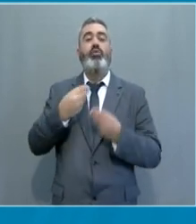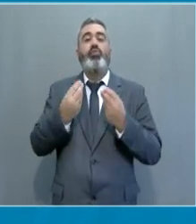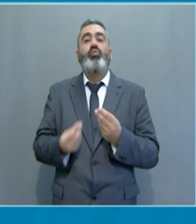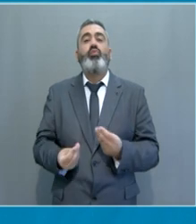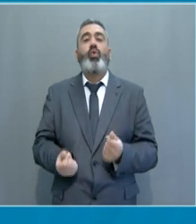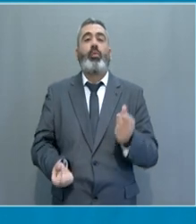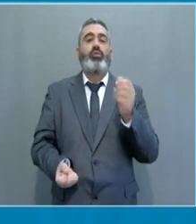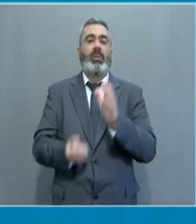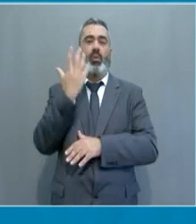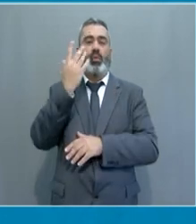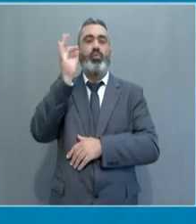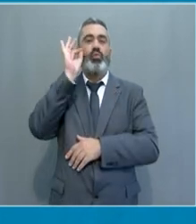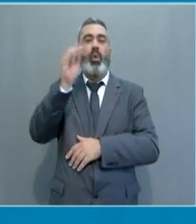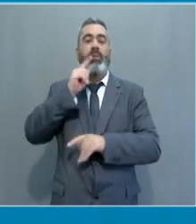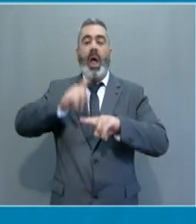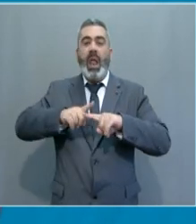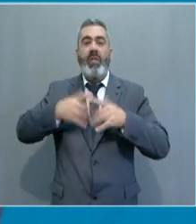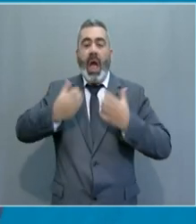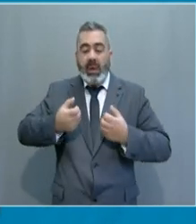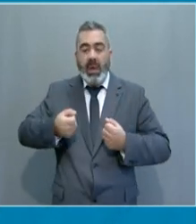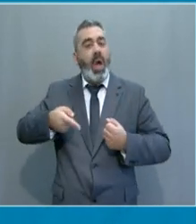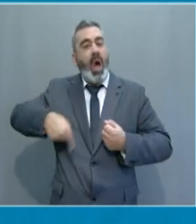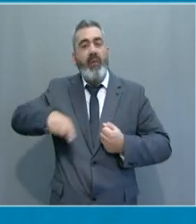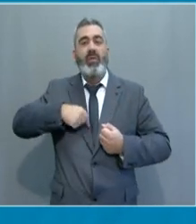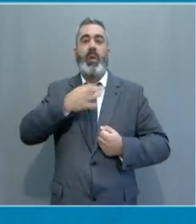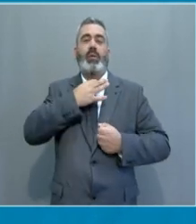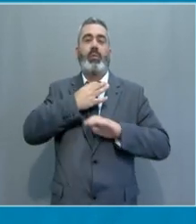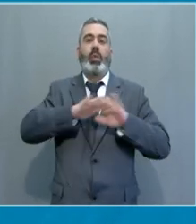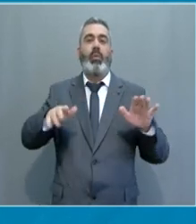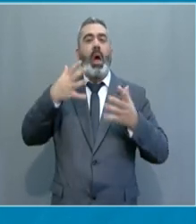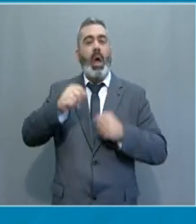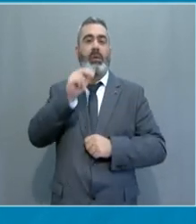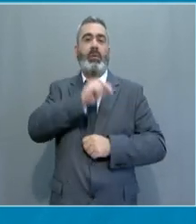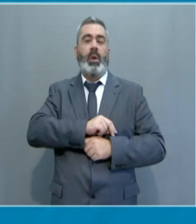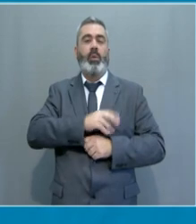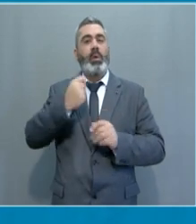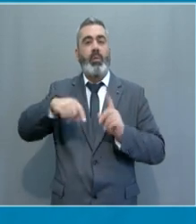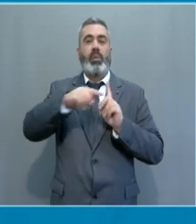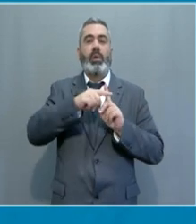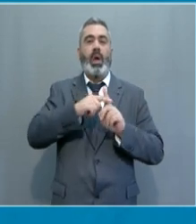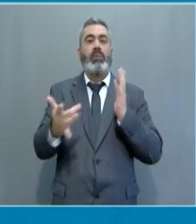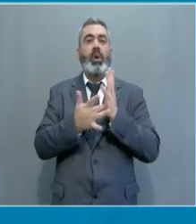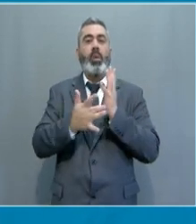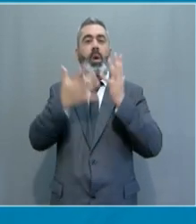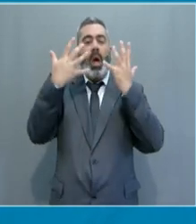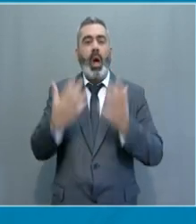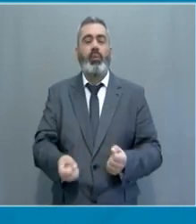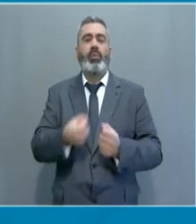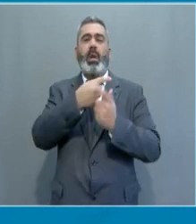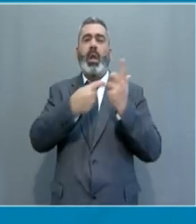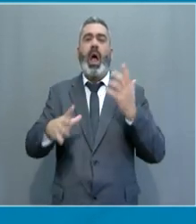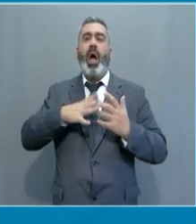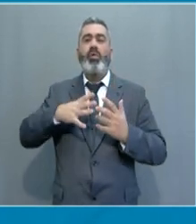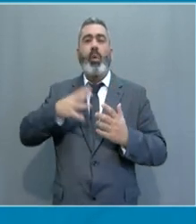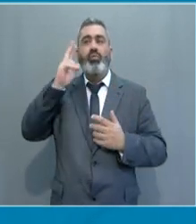που εκμεταλλεύεται τις δυνατότητες του τόπου μας, αναδεικνύει τα συγκριτικά του πλεονεκτήματα, αξιοποιεί την τεχνολογία και το πολύτιμο ανθρώπινο